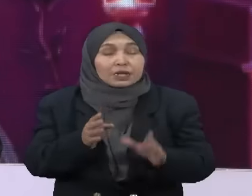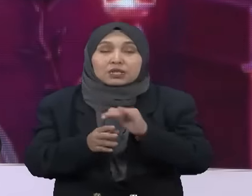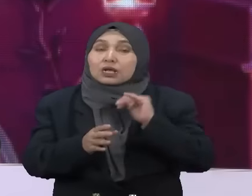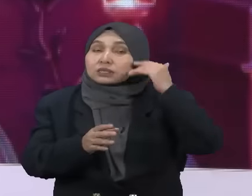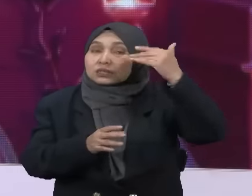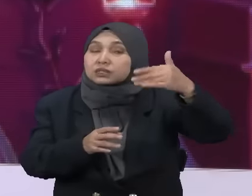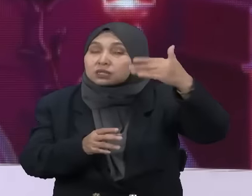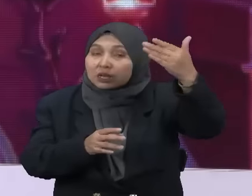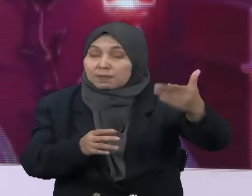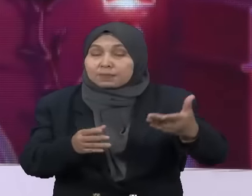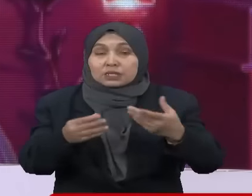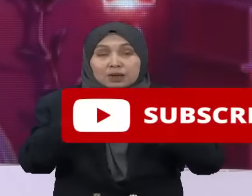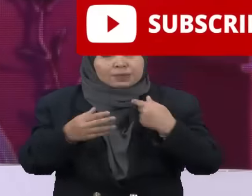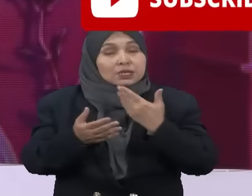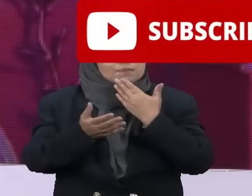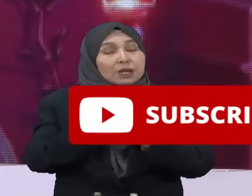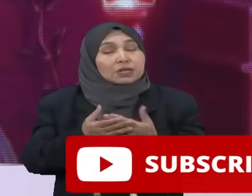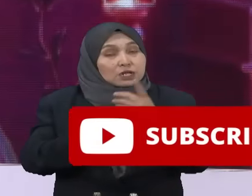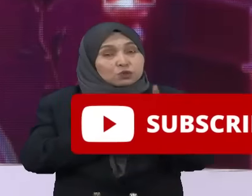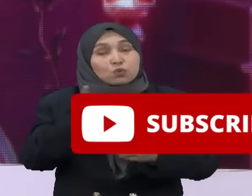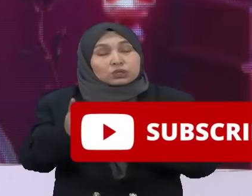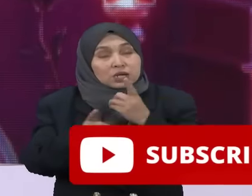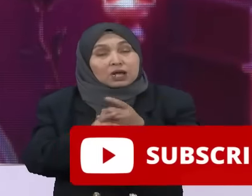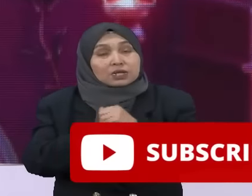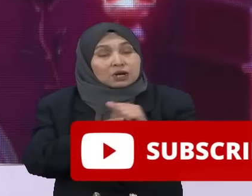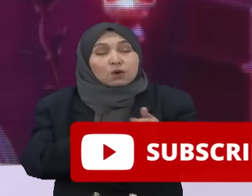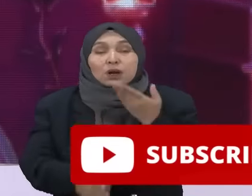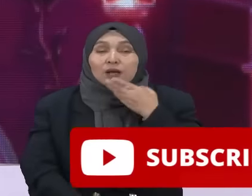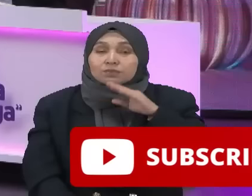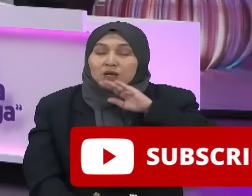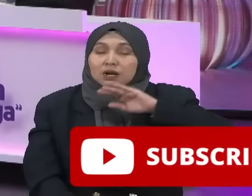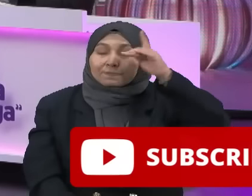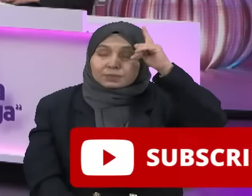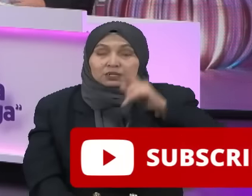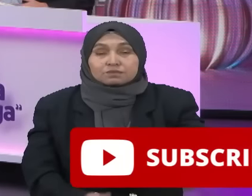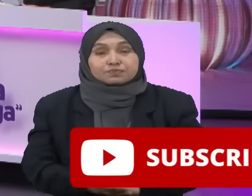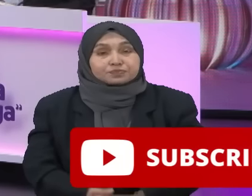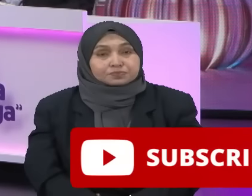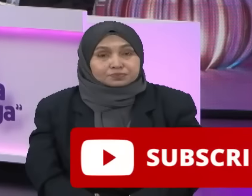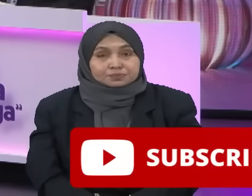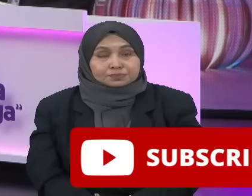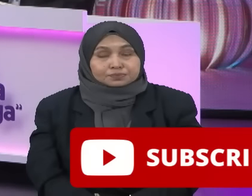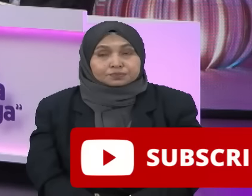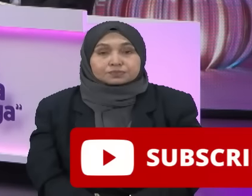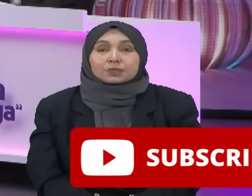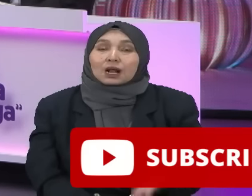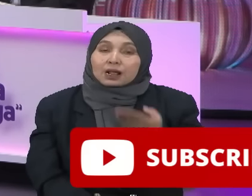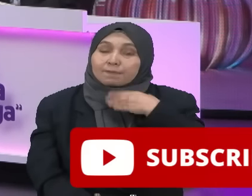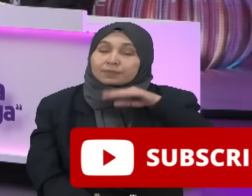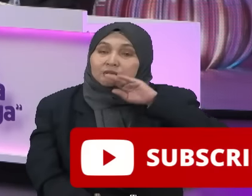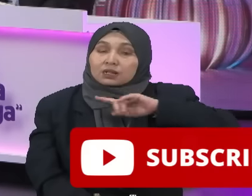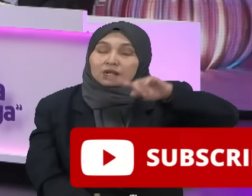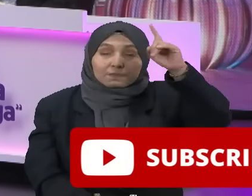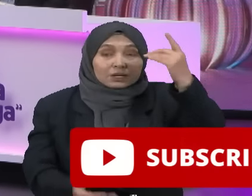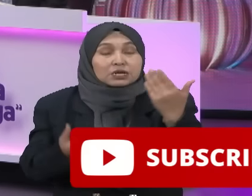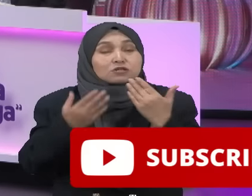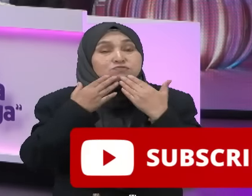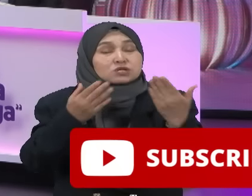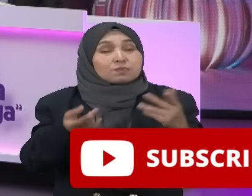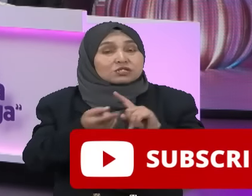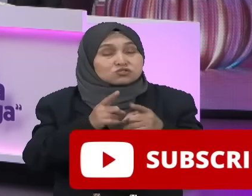Dan berilah kepada kami kebaikan dunia akhirat. Walhamdulillahi rabbil alamin. Alhamdulillah, terima kasih kepada sahabat-sahabat sekalian.